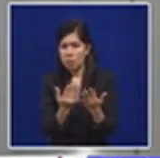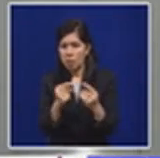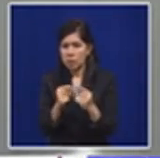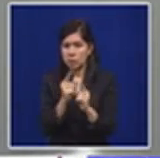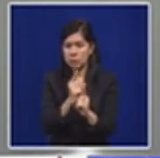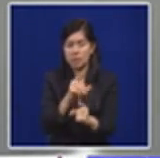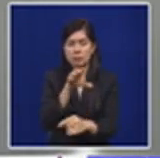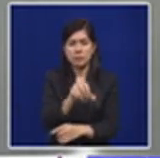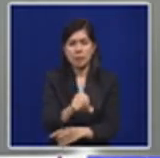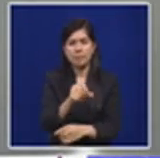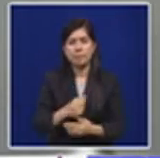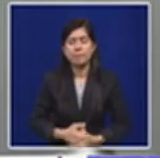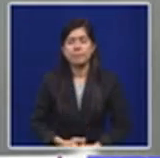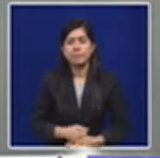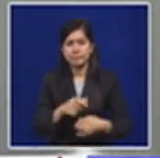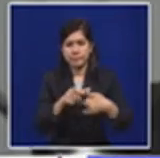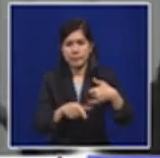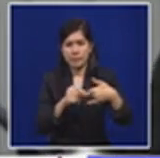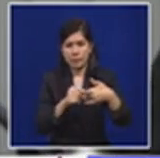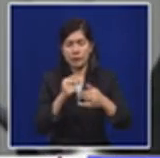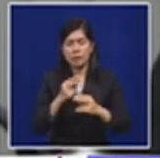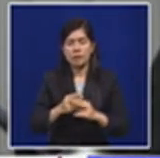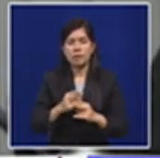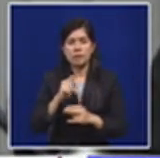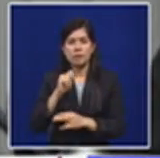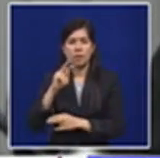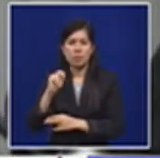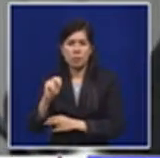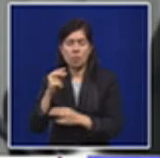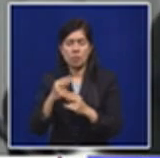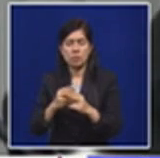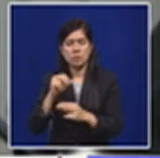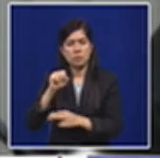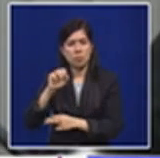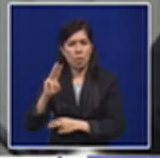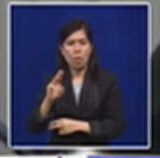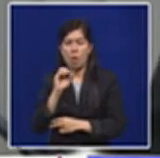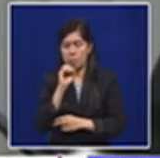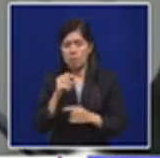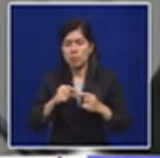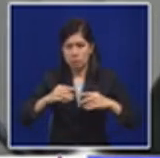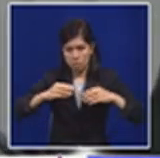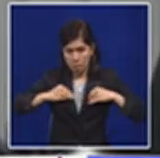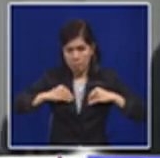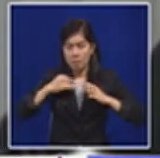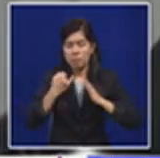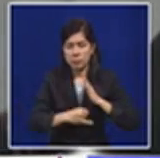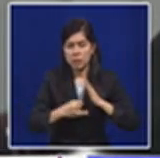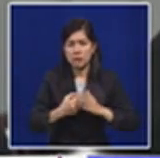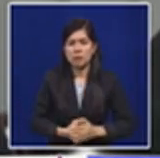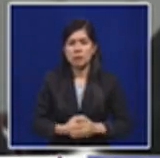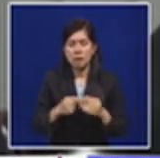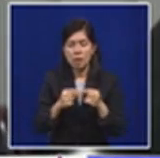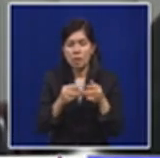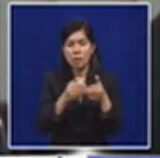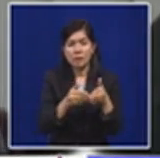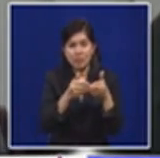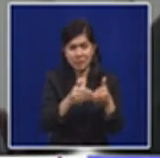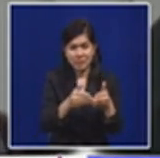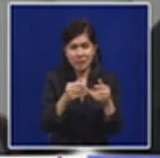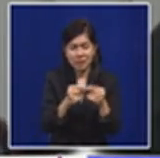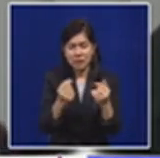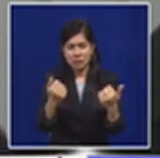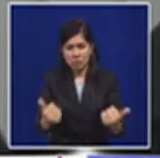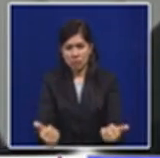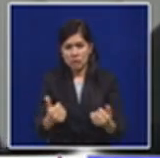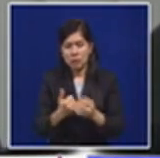จับกุมนายธนงศักดิ์และนายสุวิทย์ให้การรับสารภาพตลอดข้อกล่าวหาหลังจากนี้ก็จะนำเรือประมงที่ยังลอยล